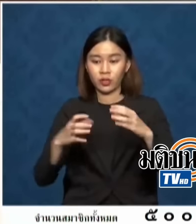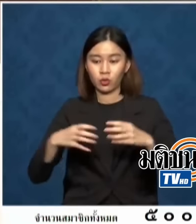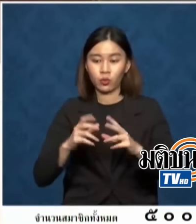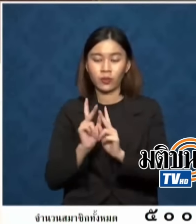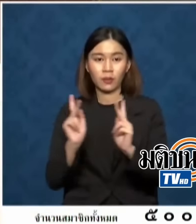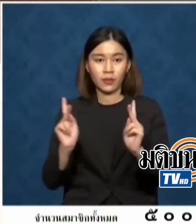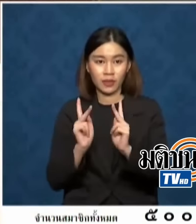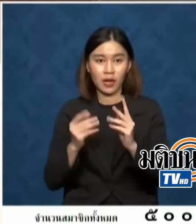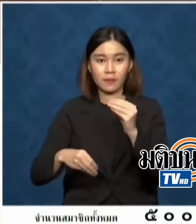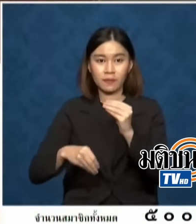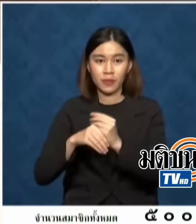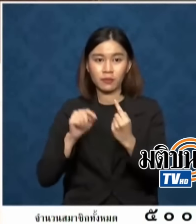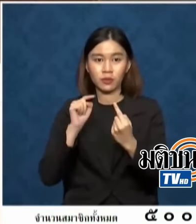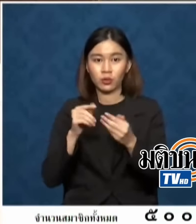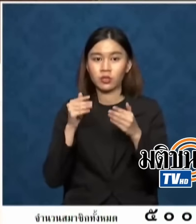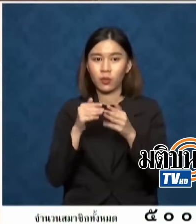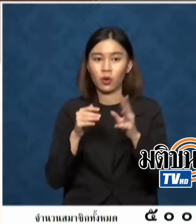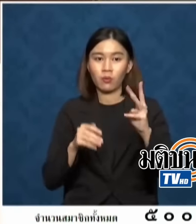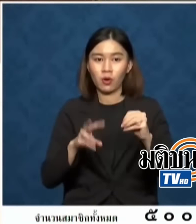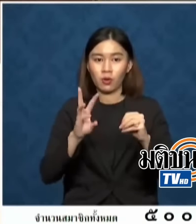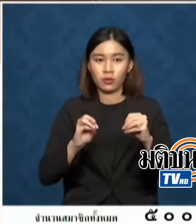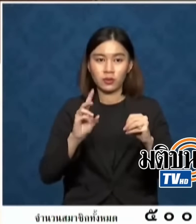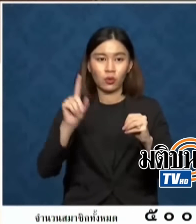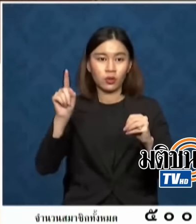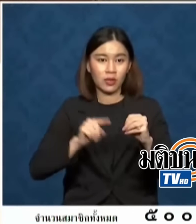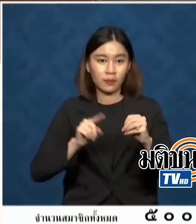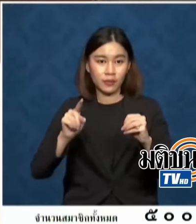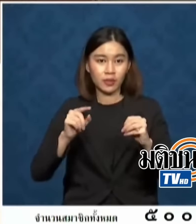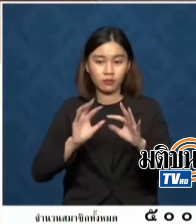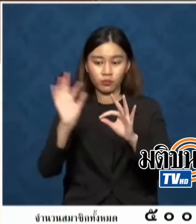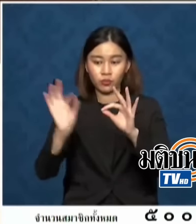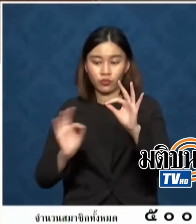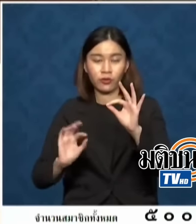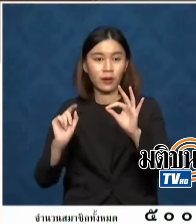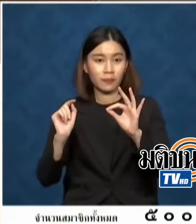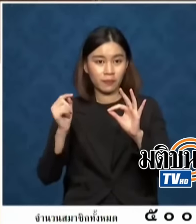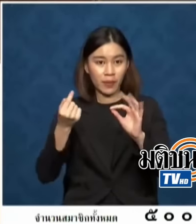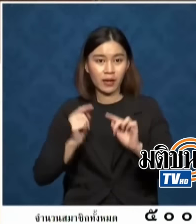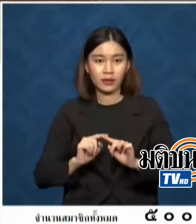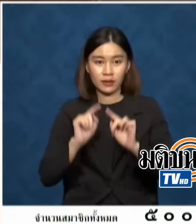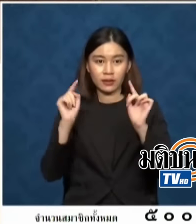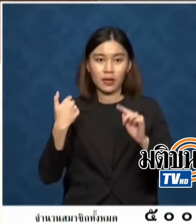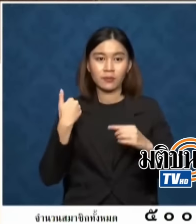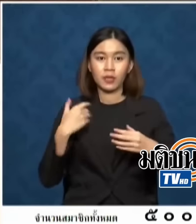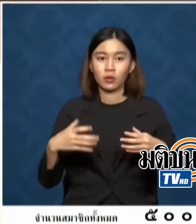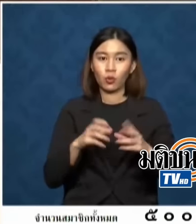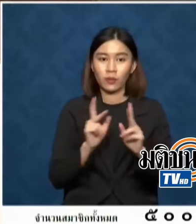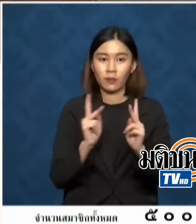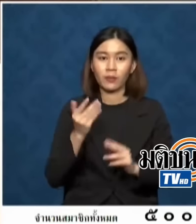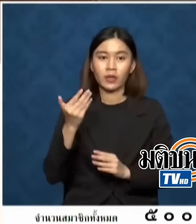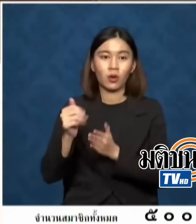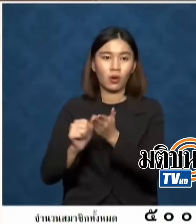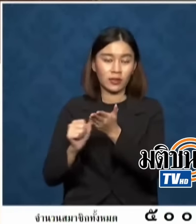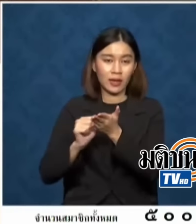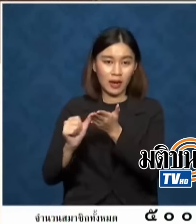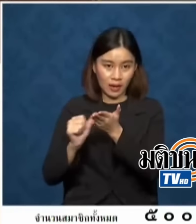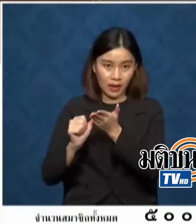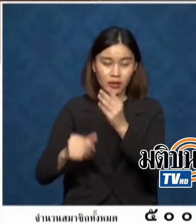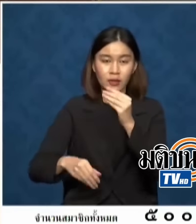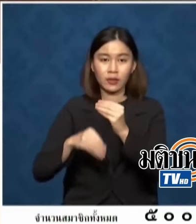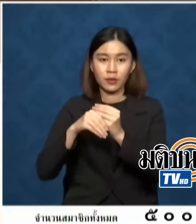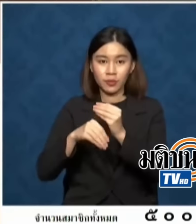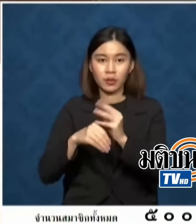พิ่มเฉพาะมาตรา66ทับ1ขึ้นใหม่แต่เนื่องจากมีกรรมการขอสงวนความเห็นเพิ่มมา